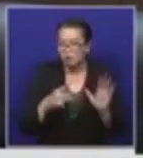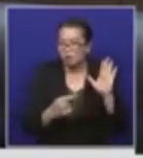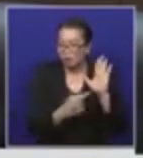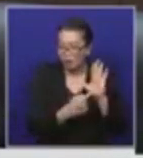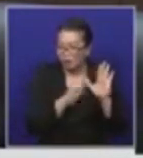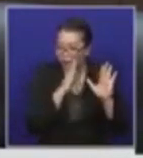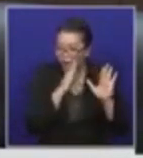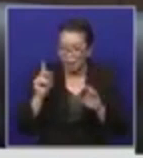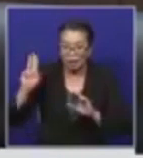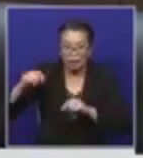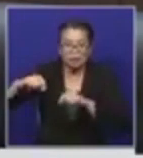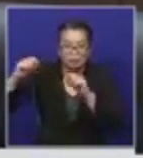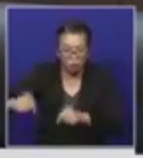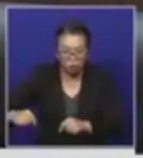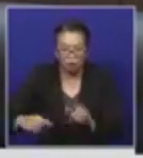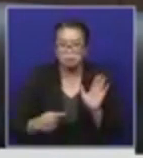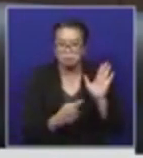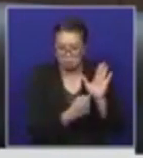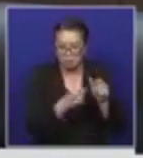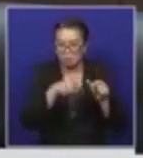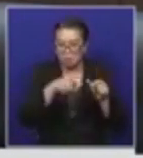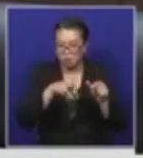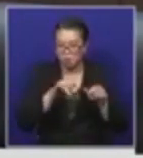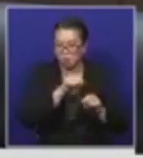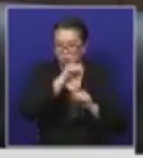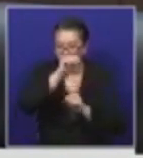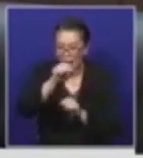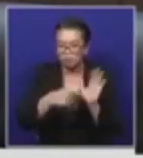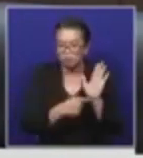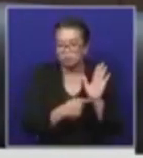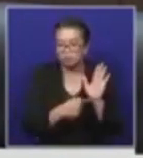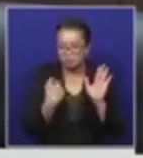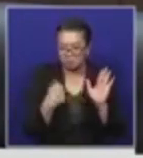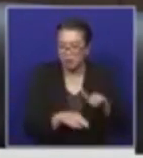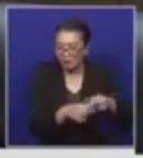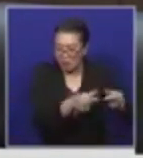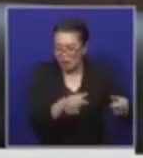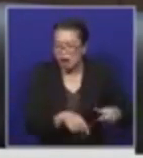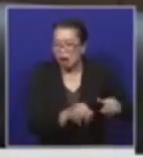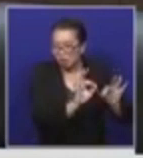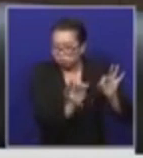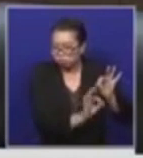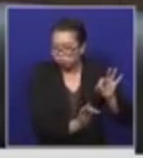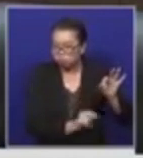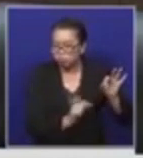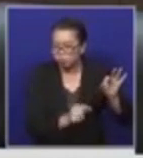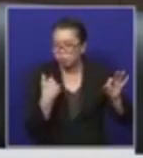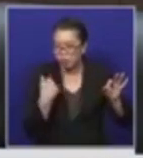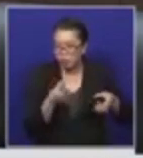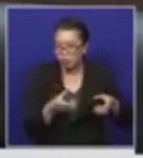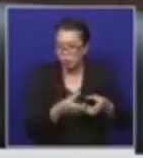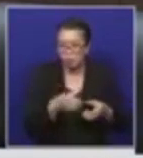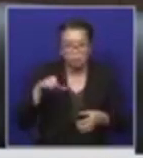าถ้ามีการลงนามเมื่อไหร่เนี่ยพรบตัวนี้จะเข้ามาตัวละครอีกตัวนะครับท่านประธานก็คือเรื่องกลุ่มบริษัทเม